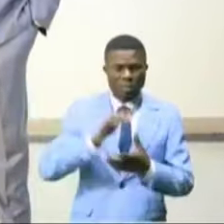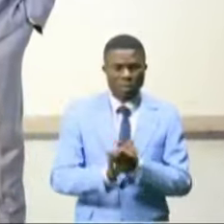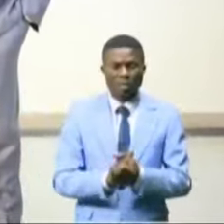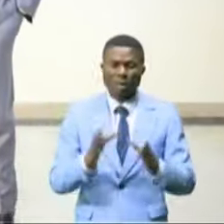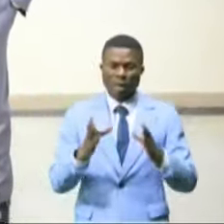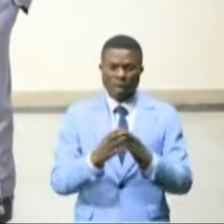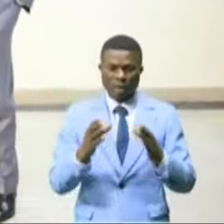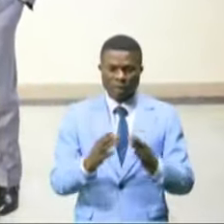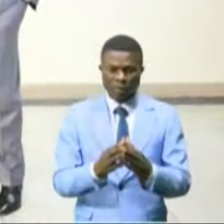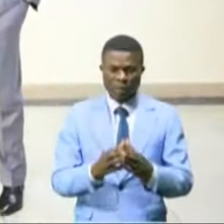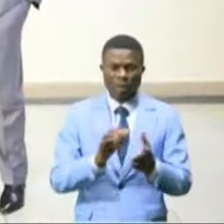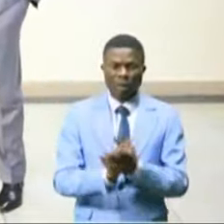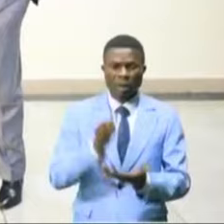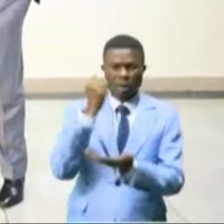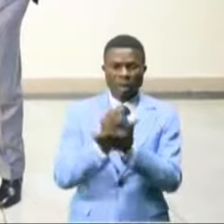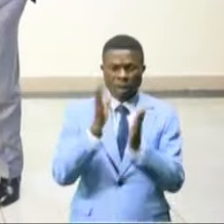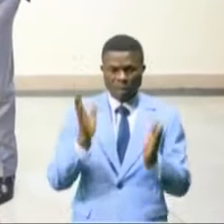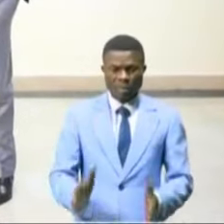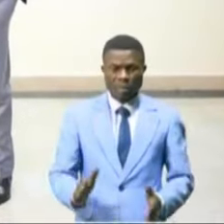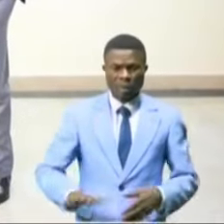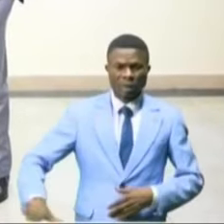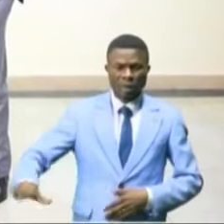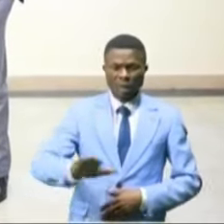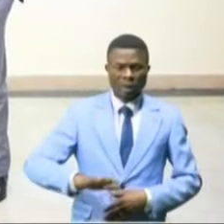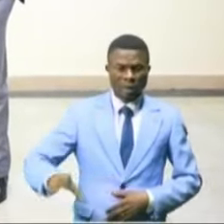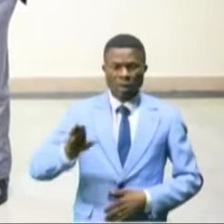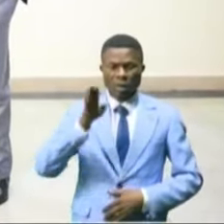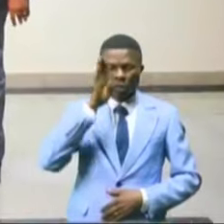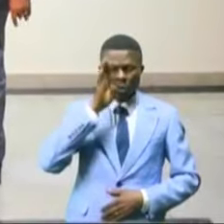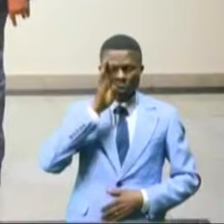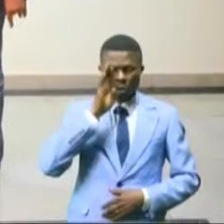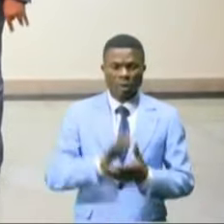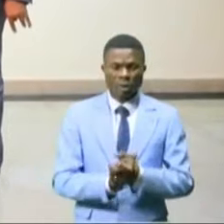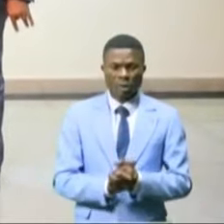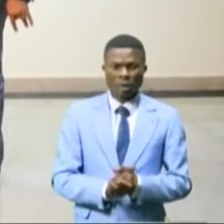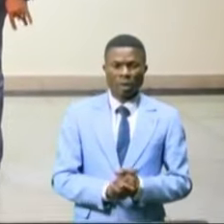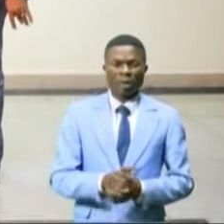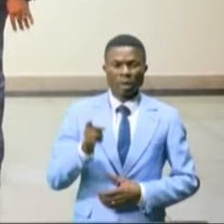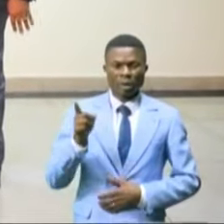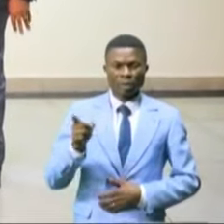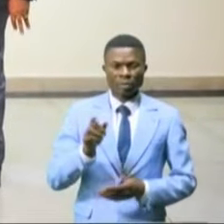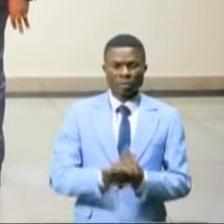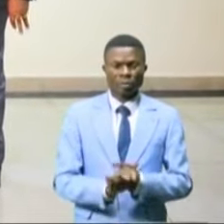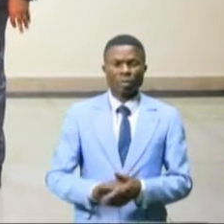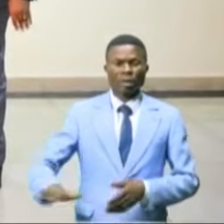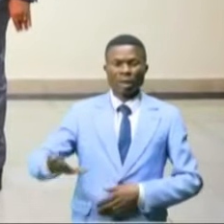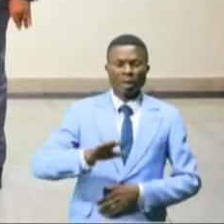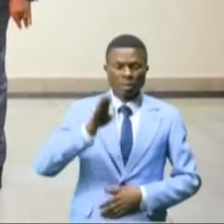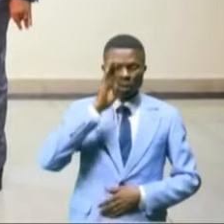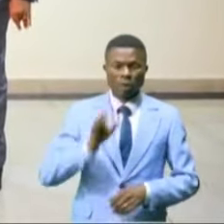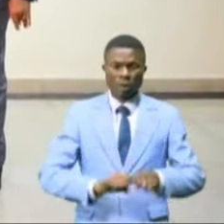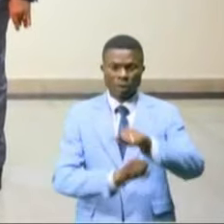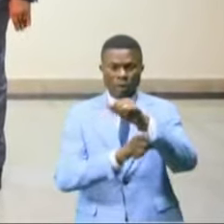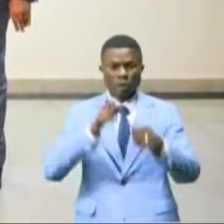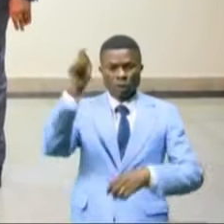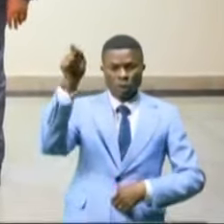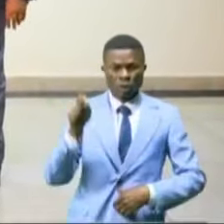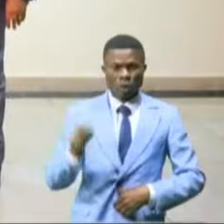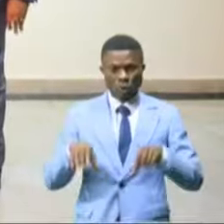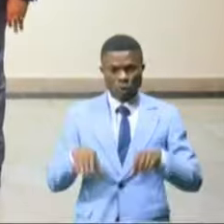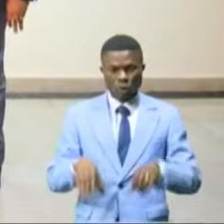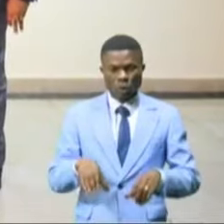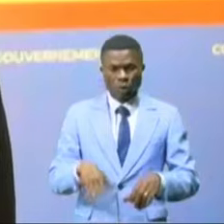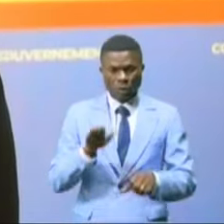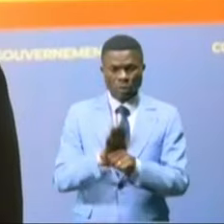Jean-Pierre Bemba Gombo, et l'ambassadrice du Royaume de Belgique, Roxane Bilderling. La Belgique soutient les FARDC par toute